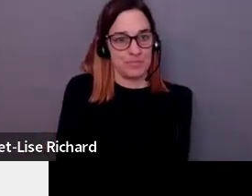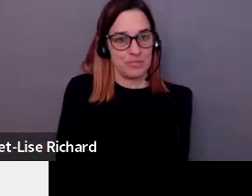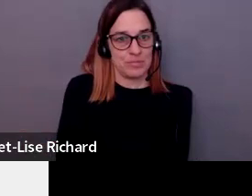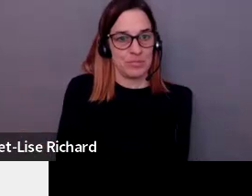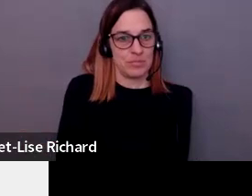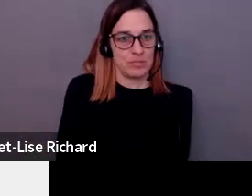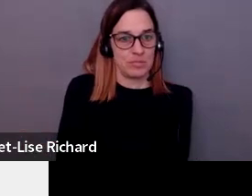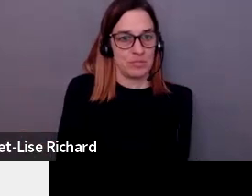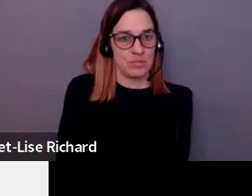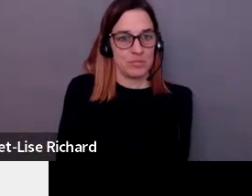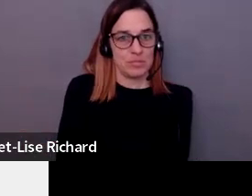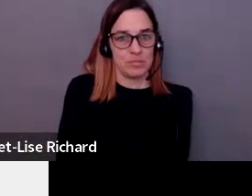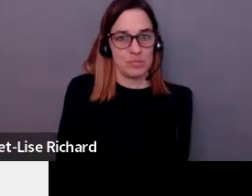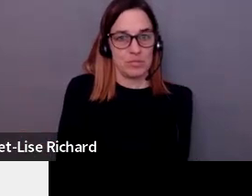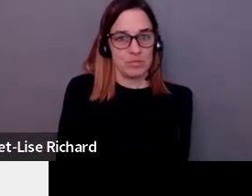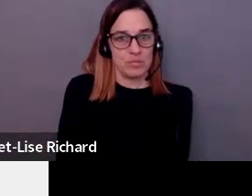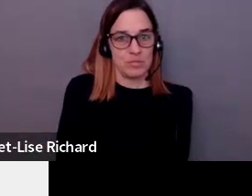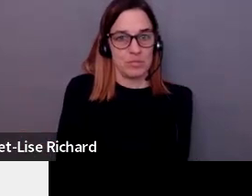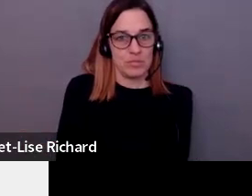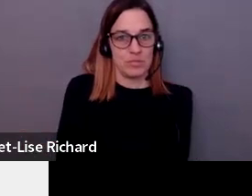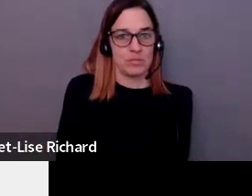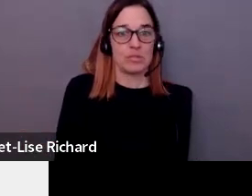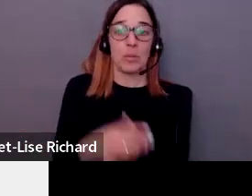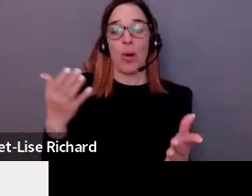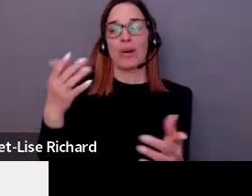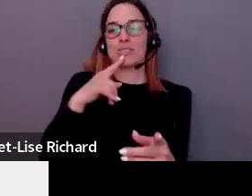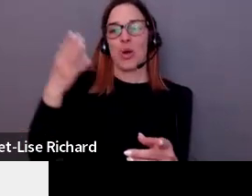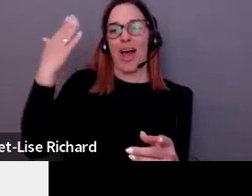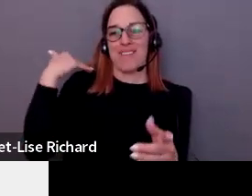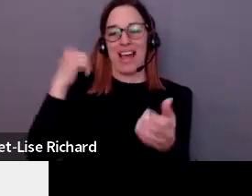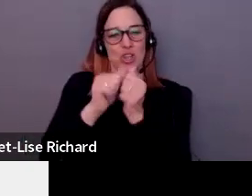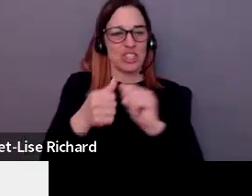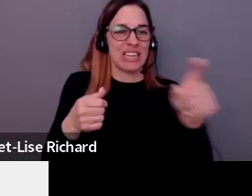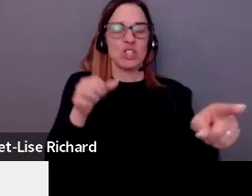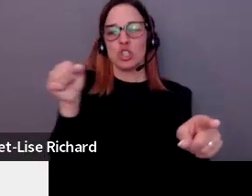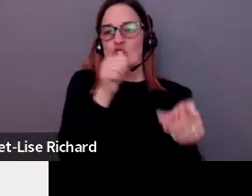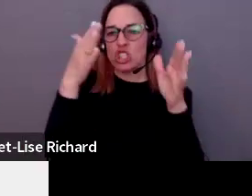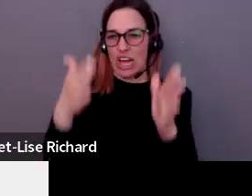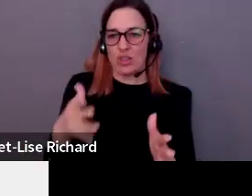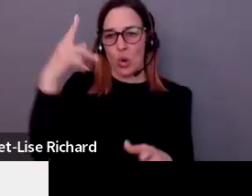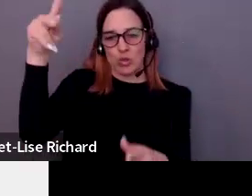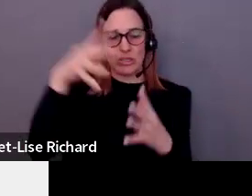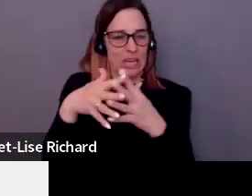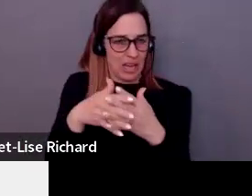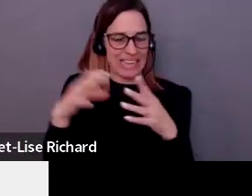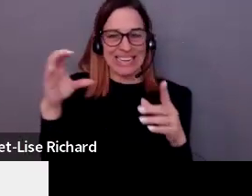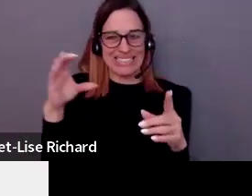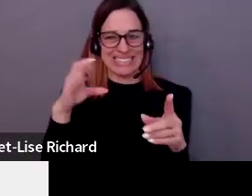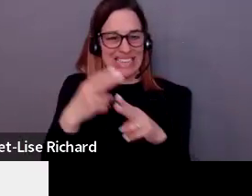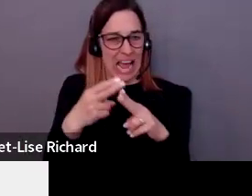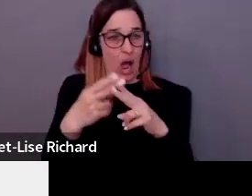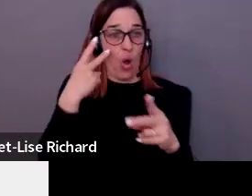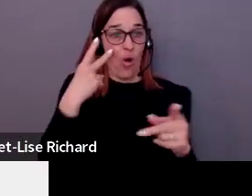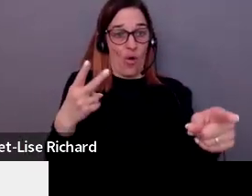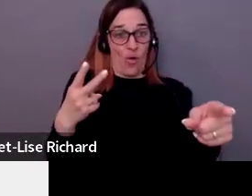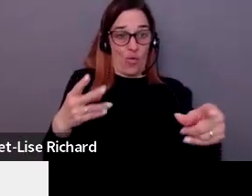Bon, là, ça a changé depuis que j'ai fait la présentation pour la première fois, mais Christina, avant, avait une morphologie en A. On voit que les hanches